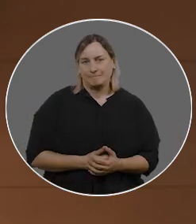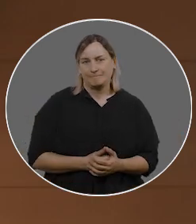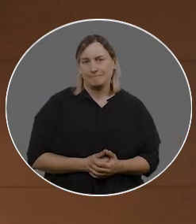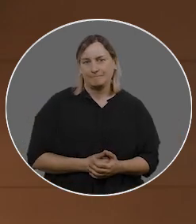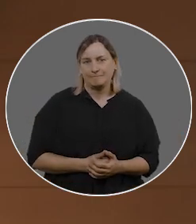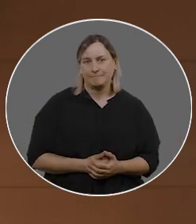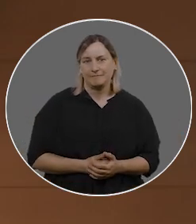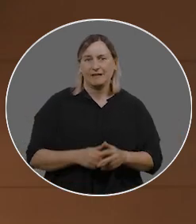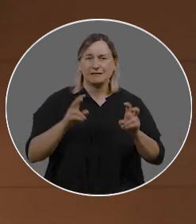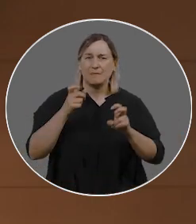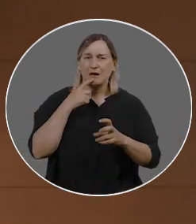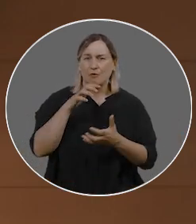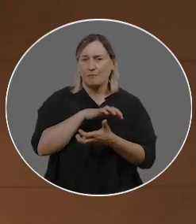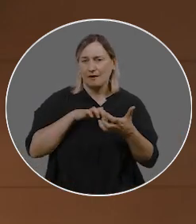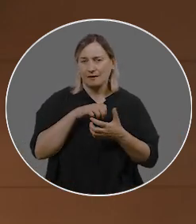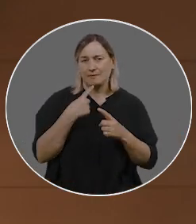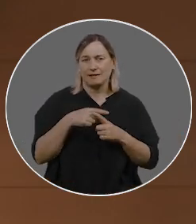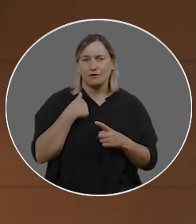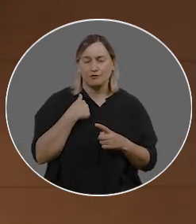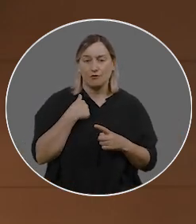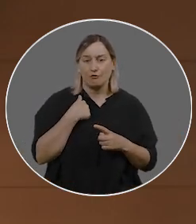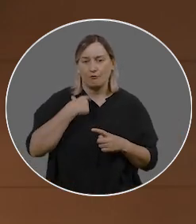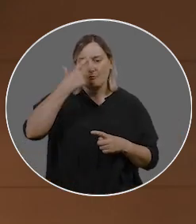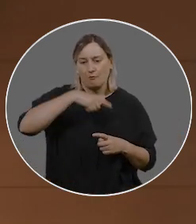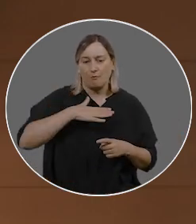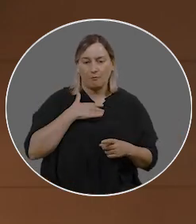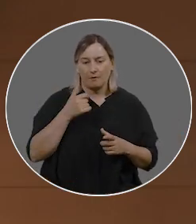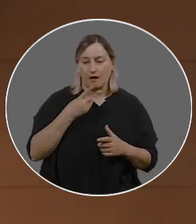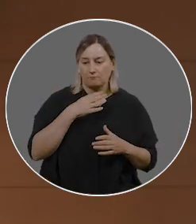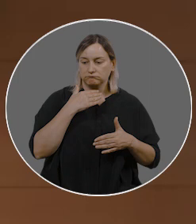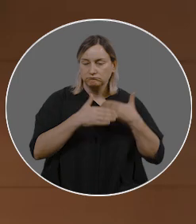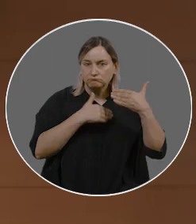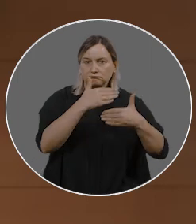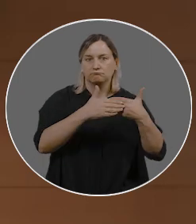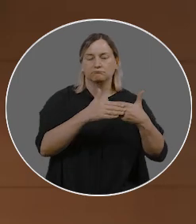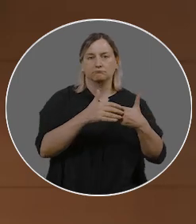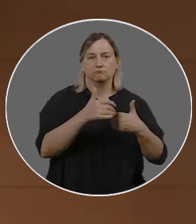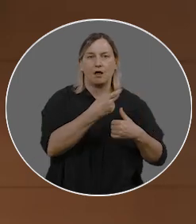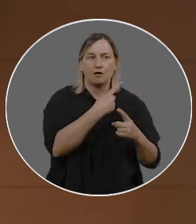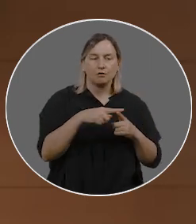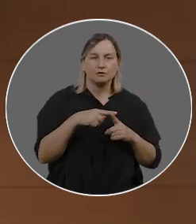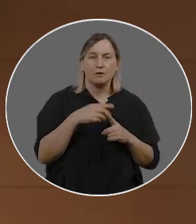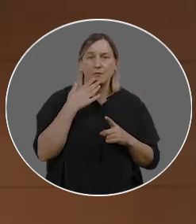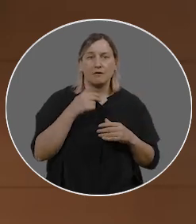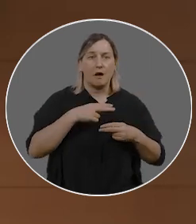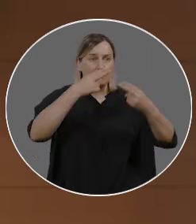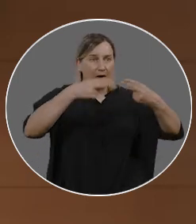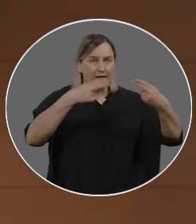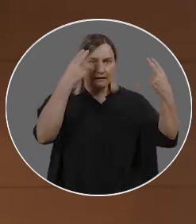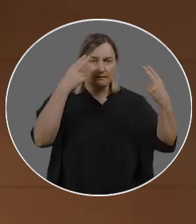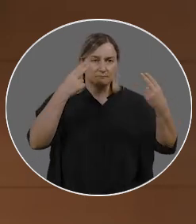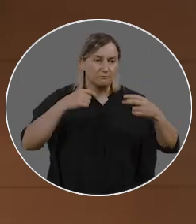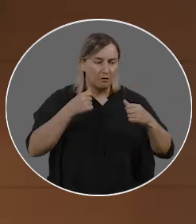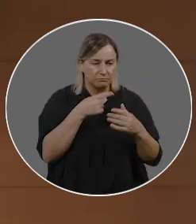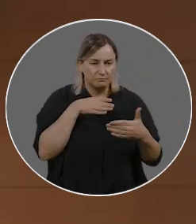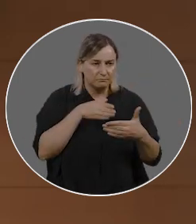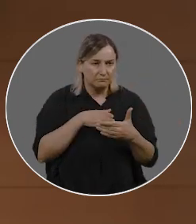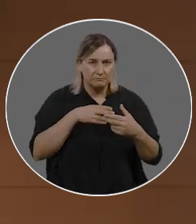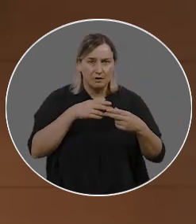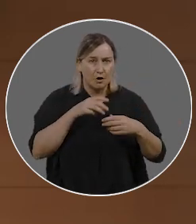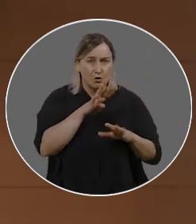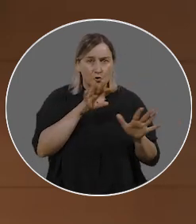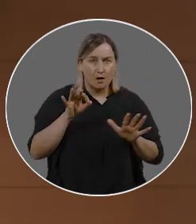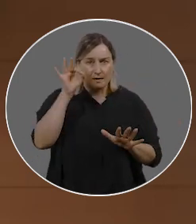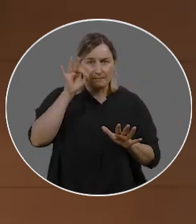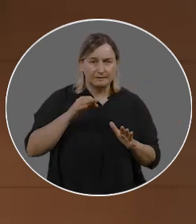és que és molt complicat, perquè clar, és que un web pot ser enorme i no tenir barreres al 90% de les